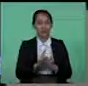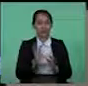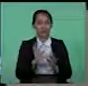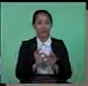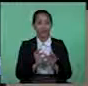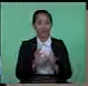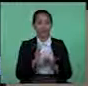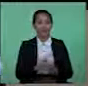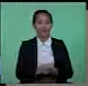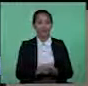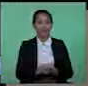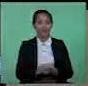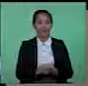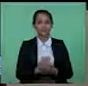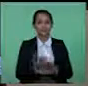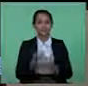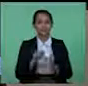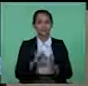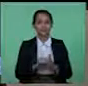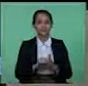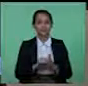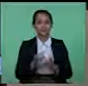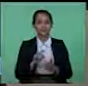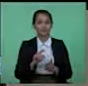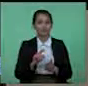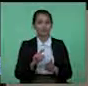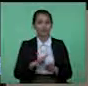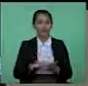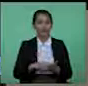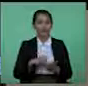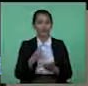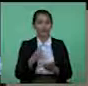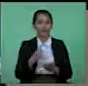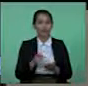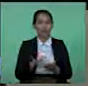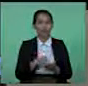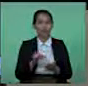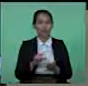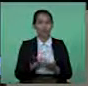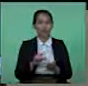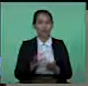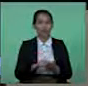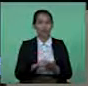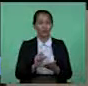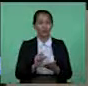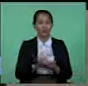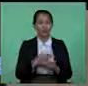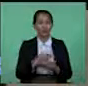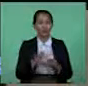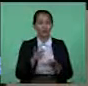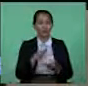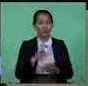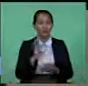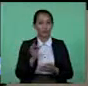tekshirib olsak. Darslikdagi 191-betda 6-chi va 7-chi topshiriqlar berilgan.